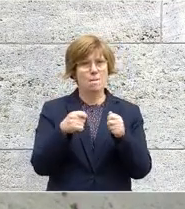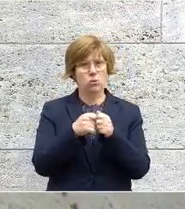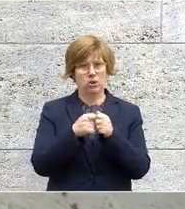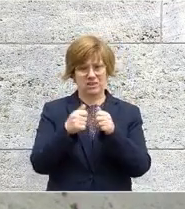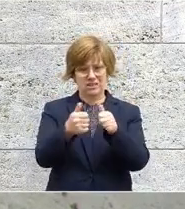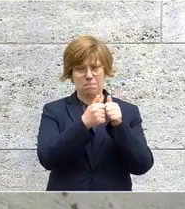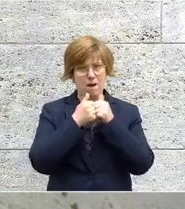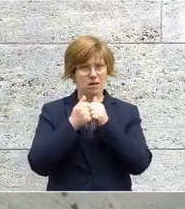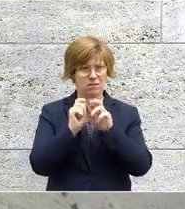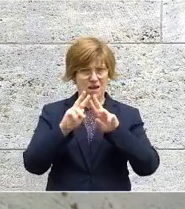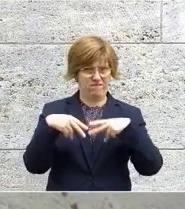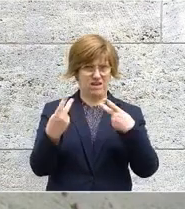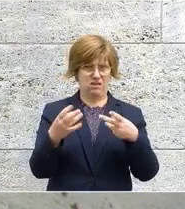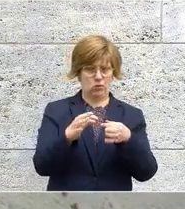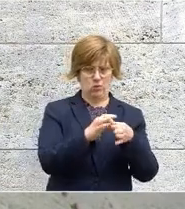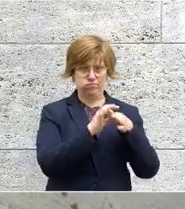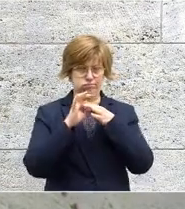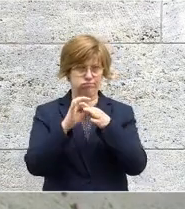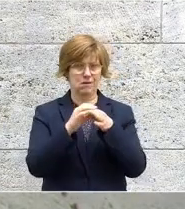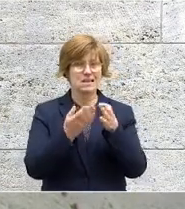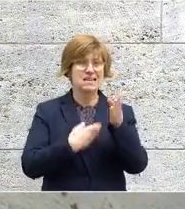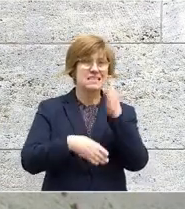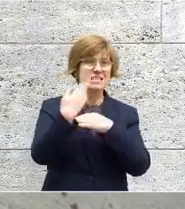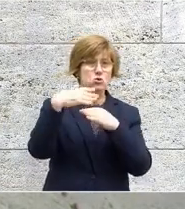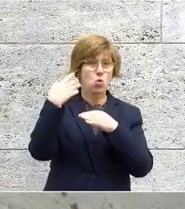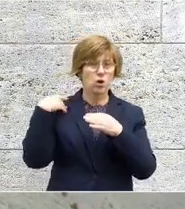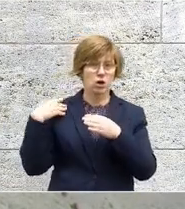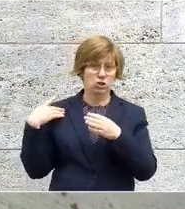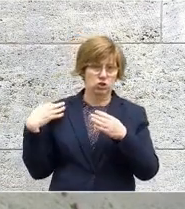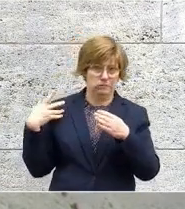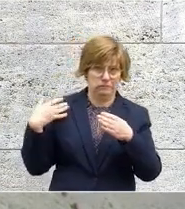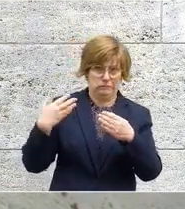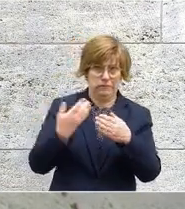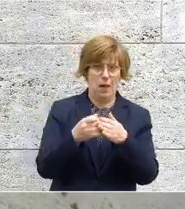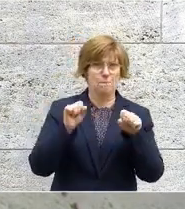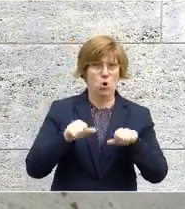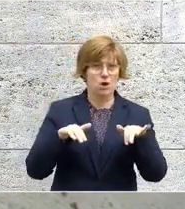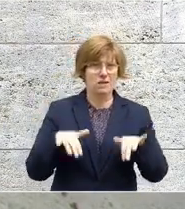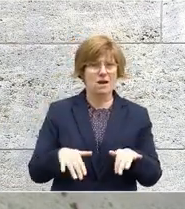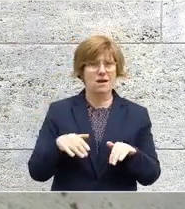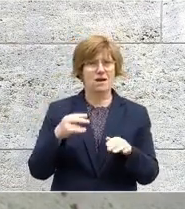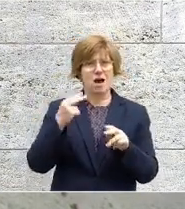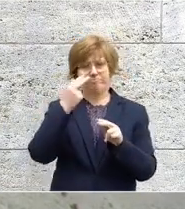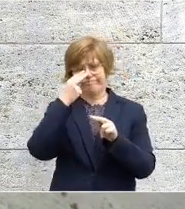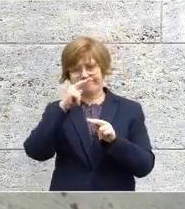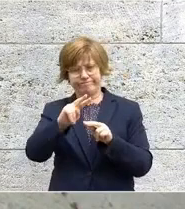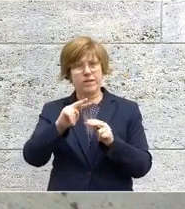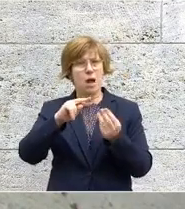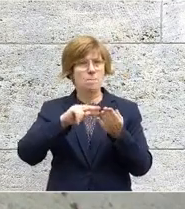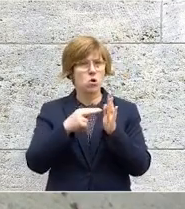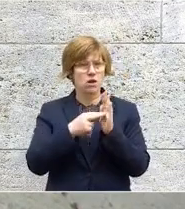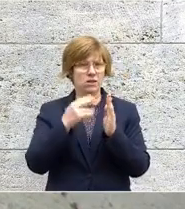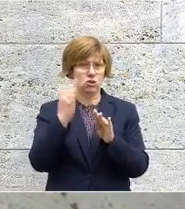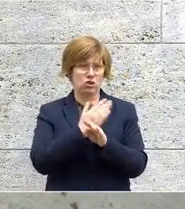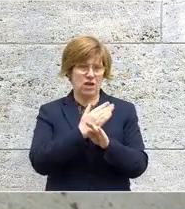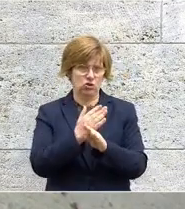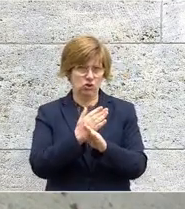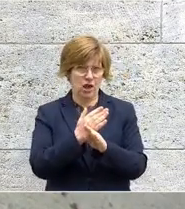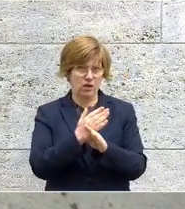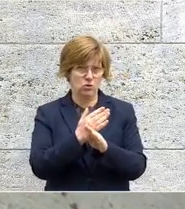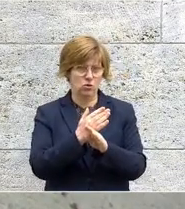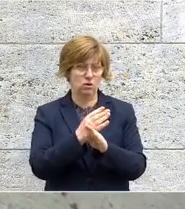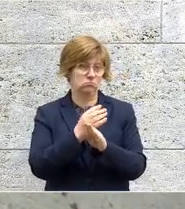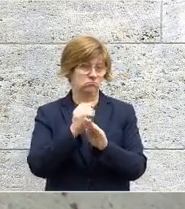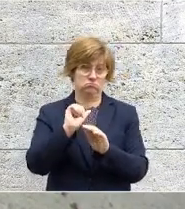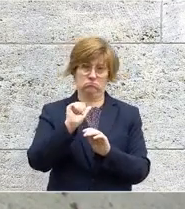Bündnispartner wiedererlangt hat. Eine historische Errungenschaft, ermöglicht durch die Weitsicht der damaligen politischen Entscheidungsträger,